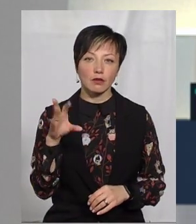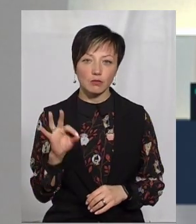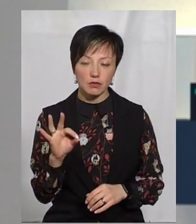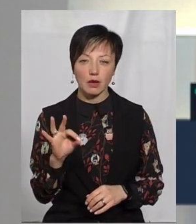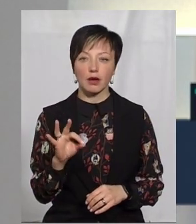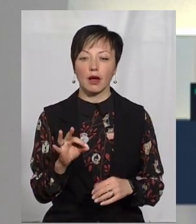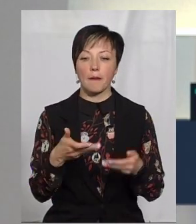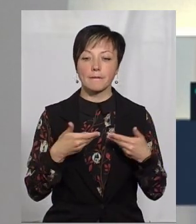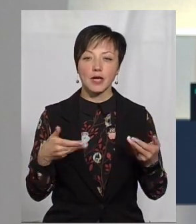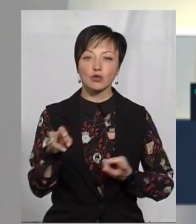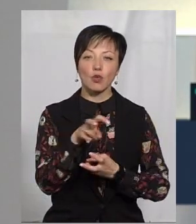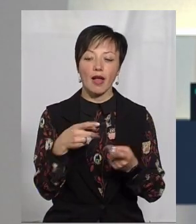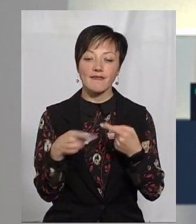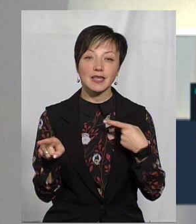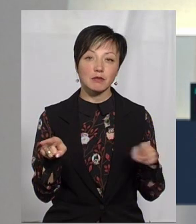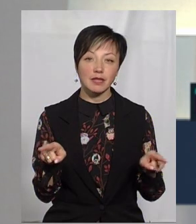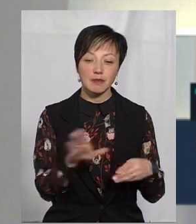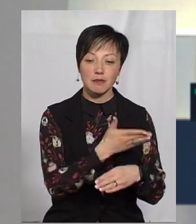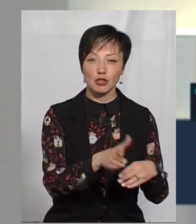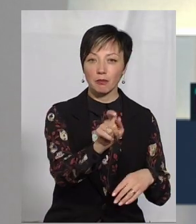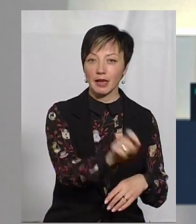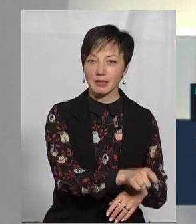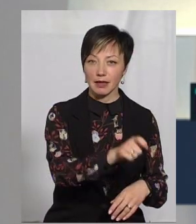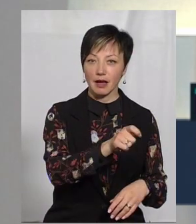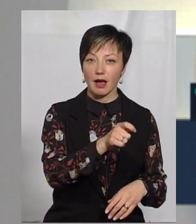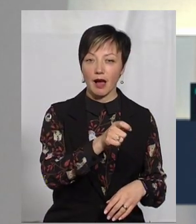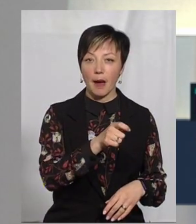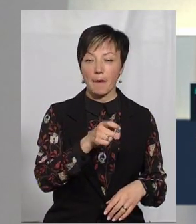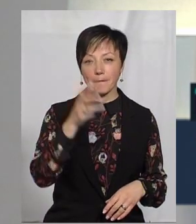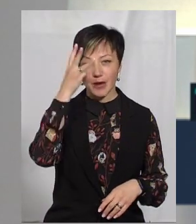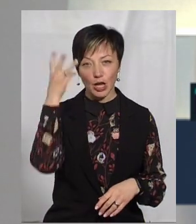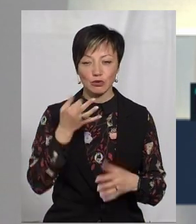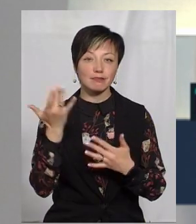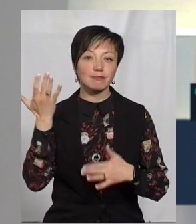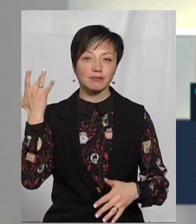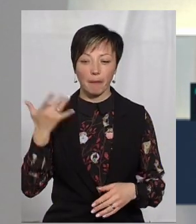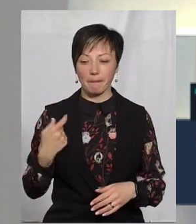Олегом Черненком, ми шукали відмінності між приїздами на Хмельниччину президентів.